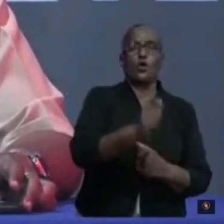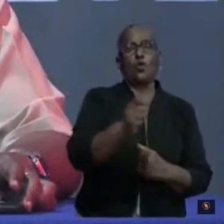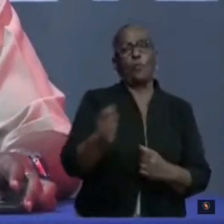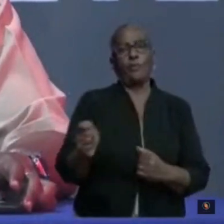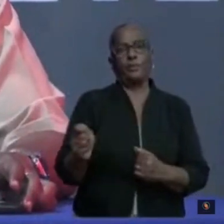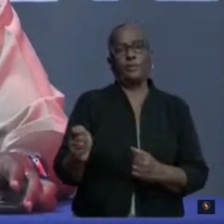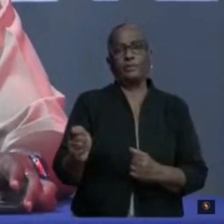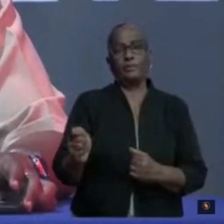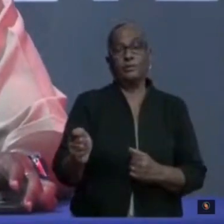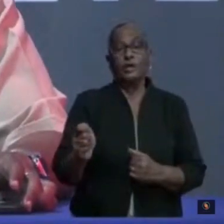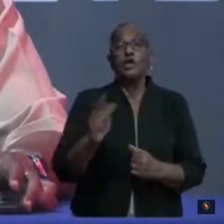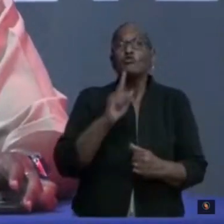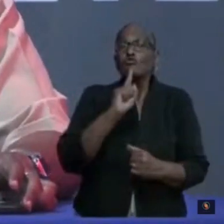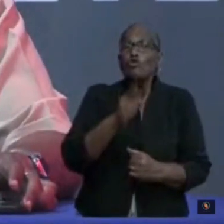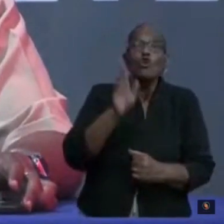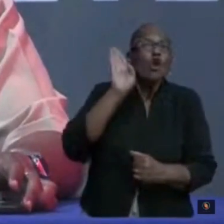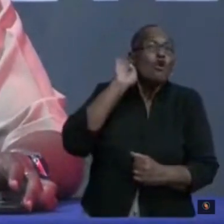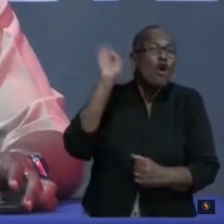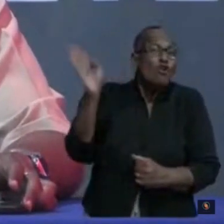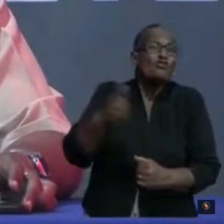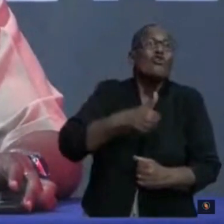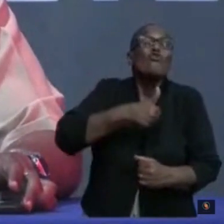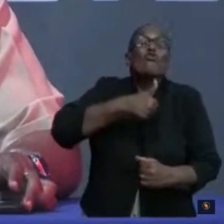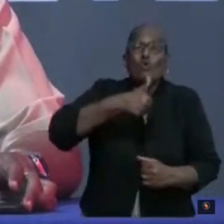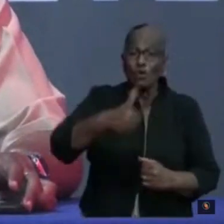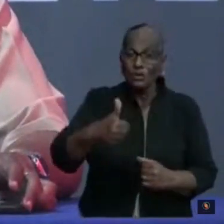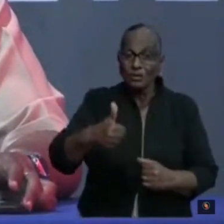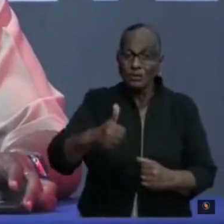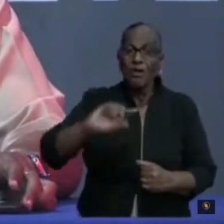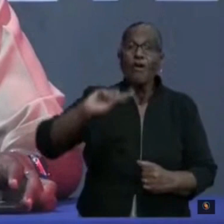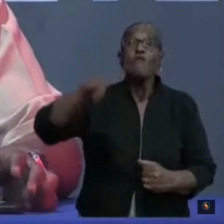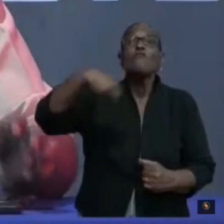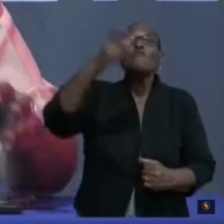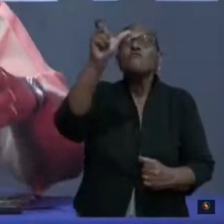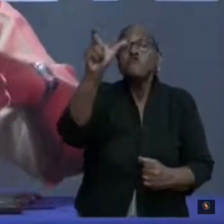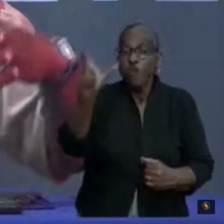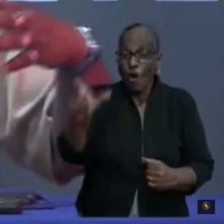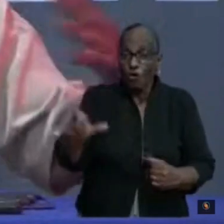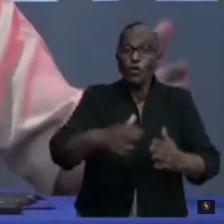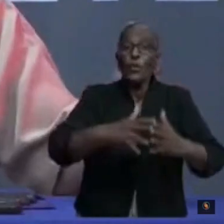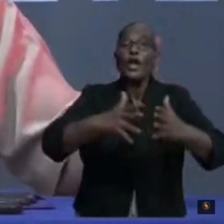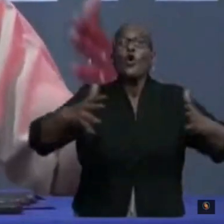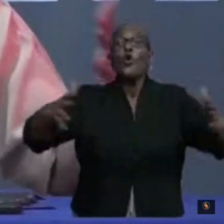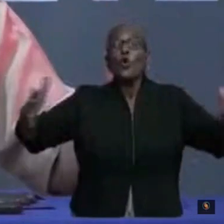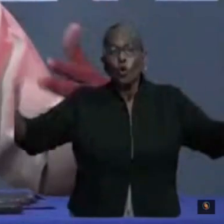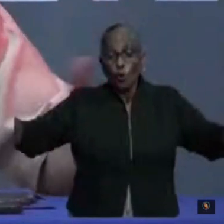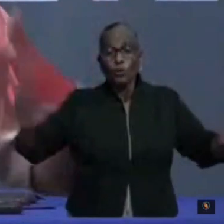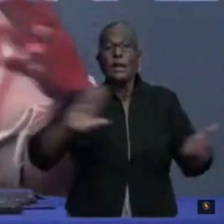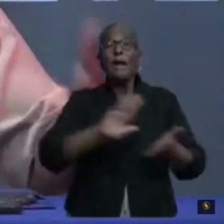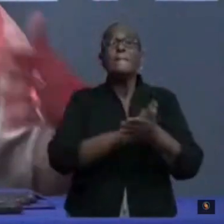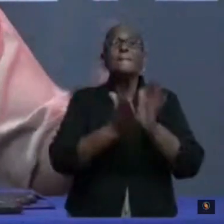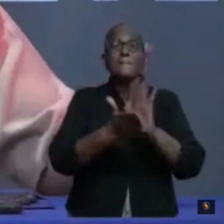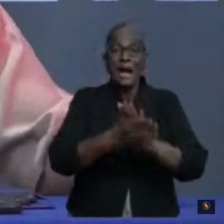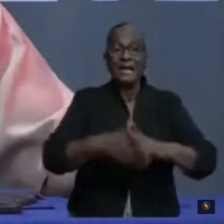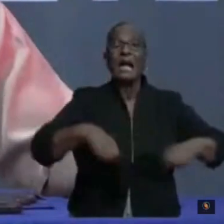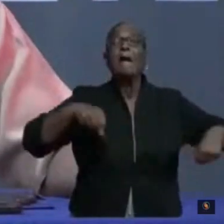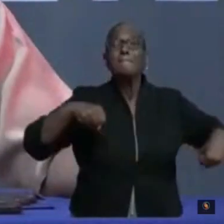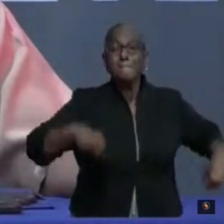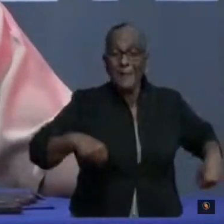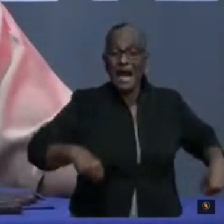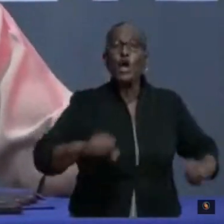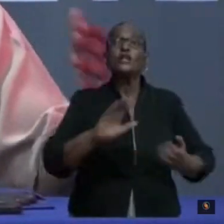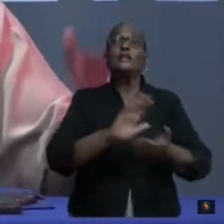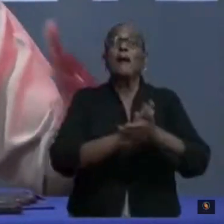boom, bigi woyo a wiki say konde, dok, nanga buskodre wele kwa de me kare fritsa